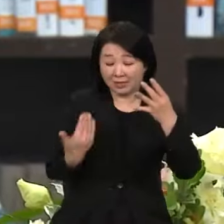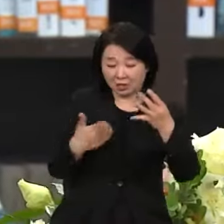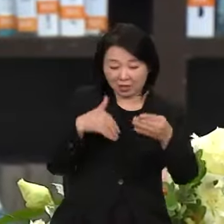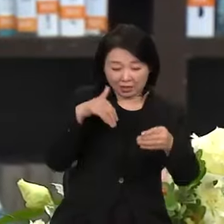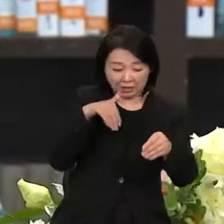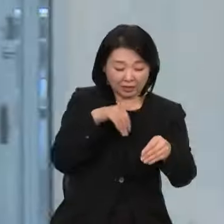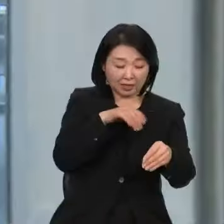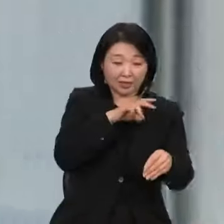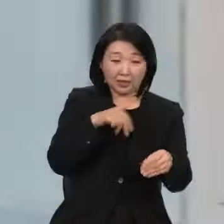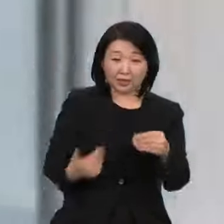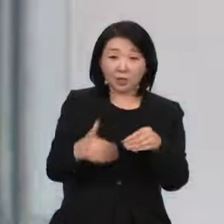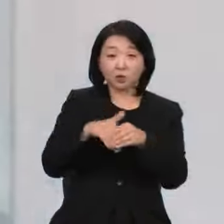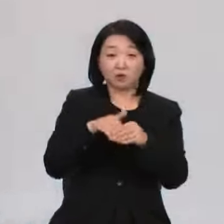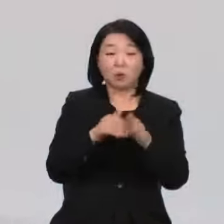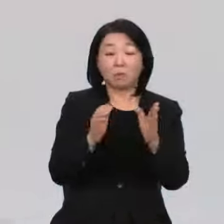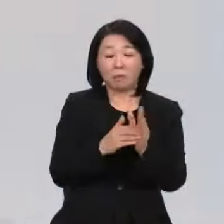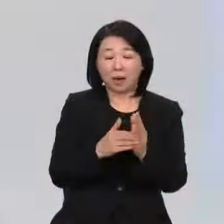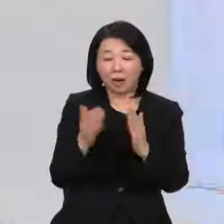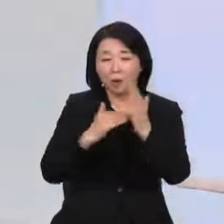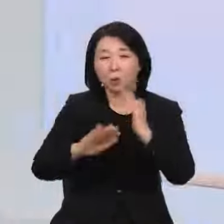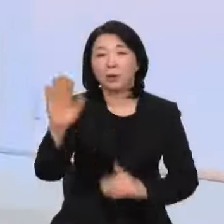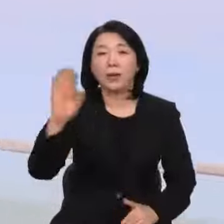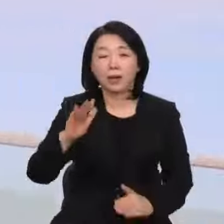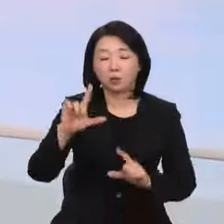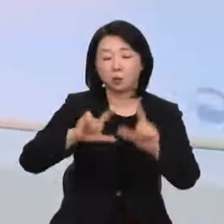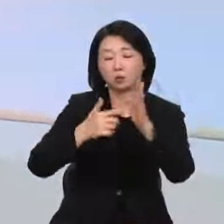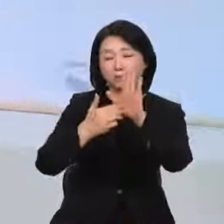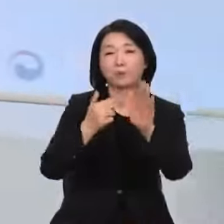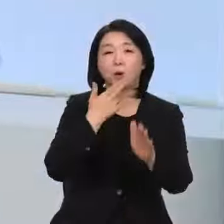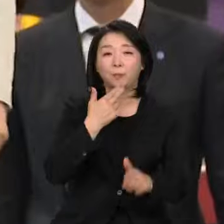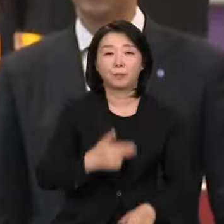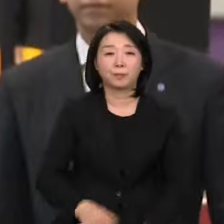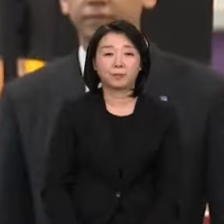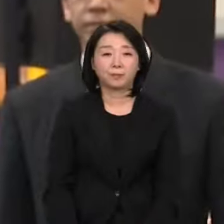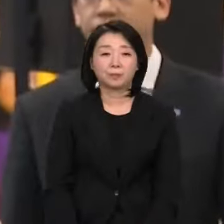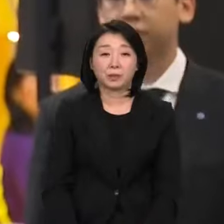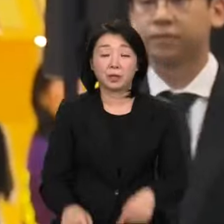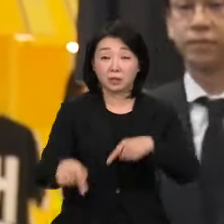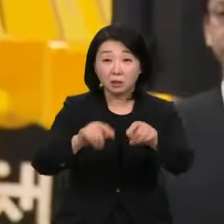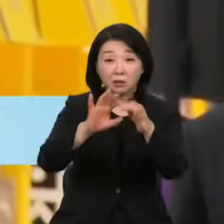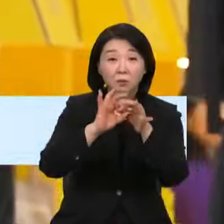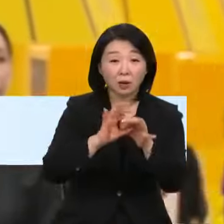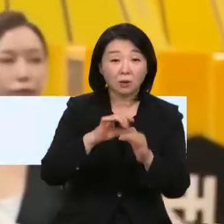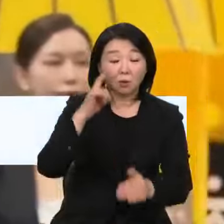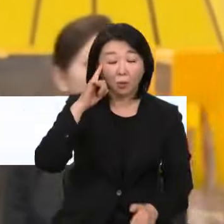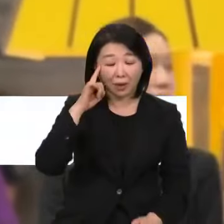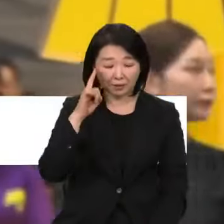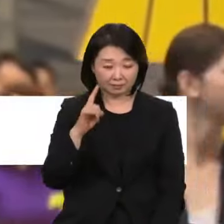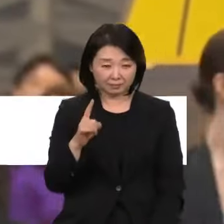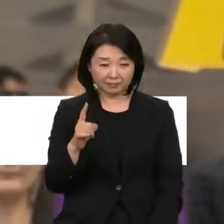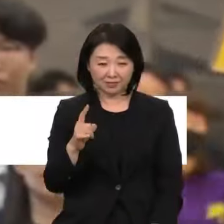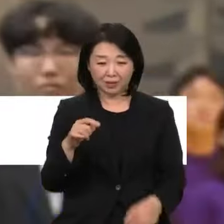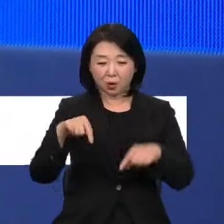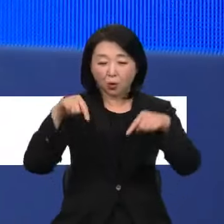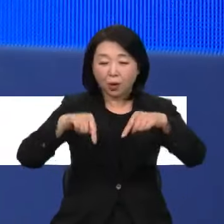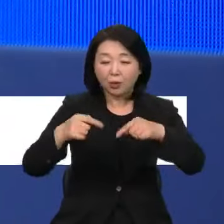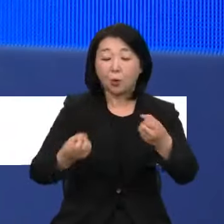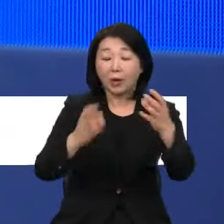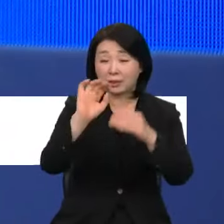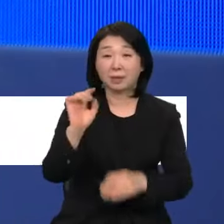했지만 비공개 일정이라 모습은 공개되지 않았습니다. 정치권에선 다가오는 외교 행사를